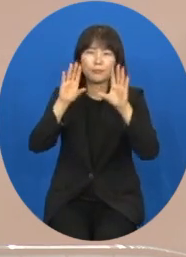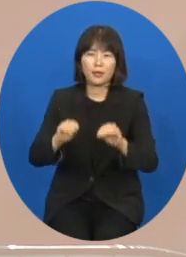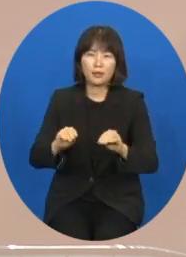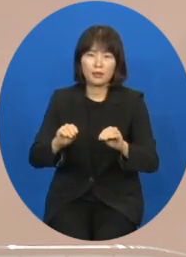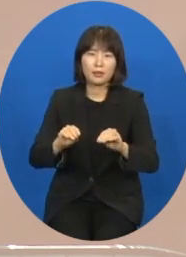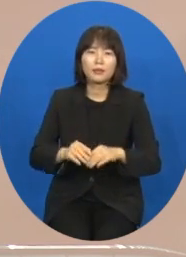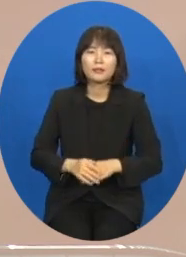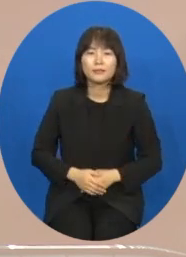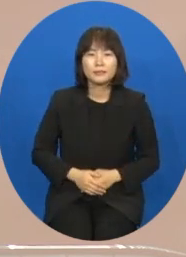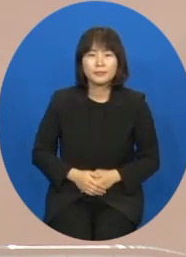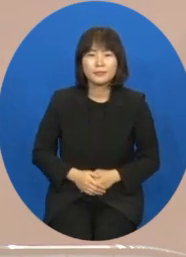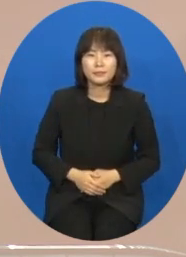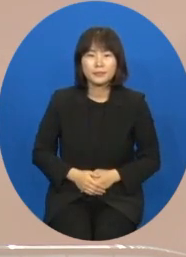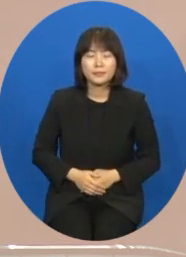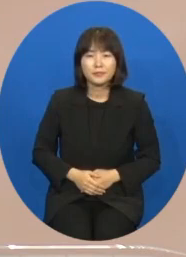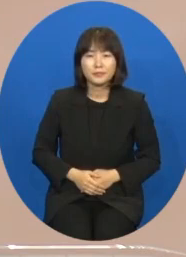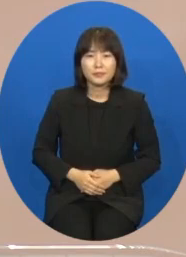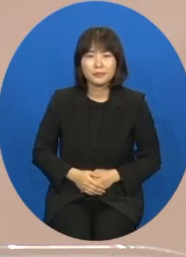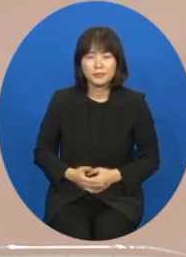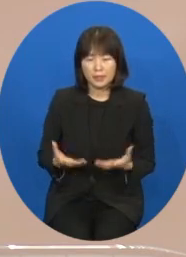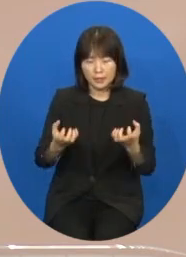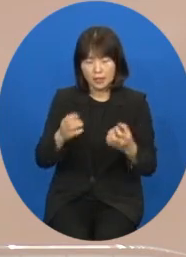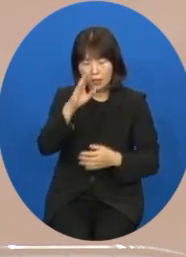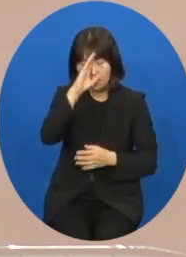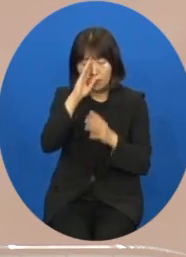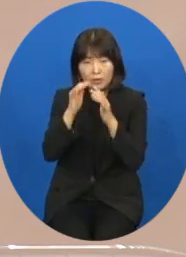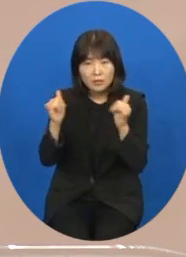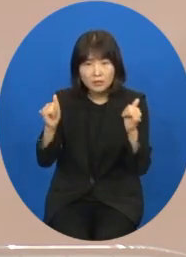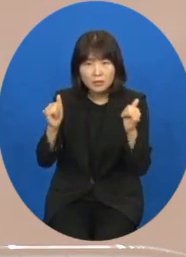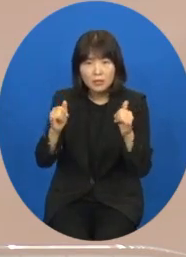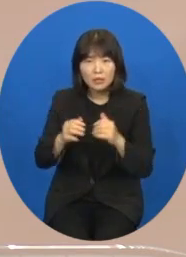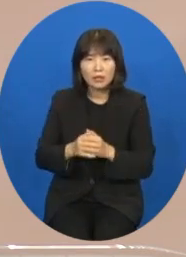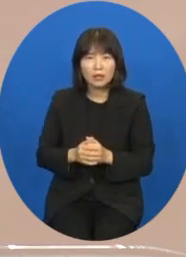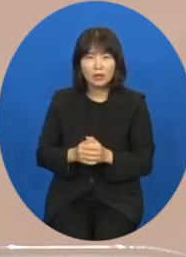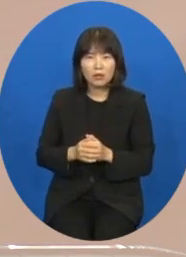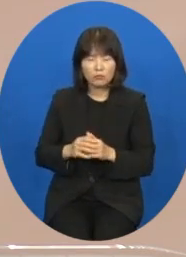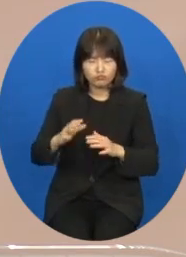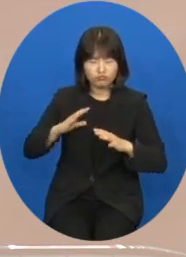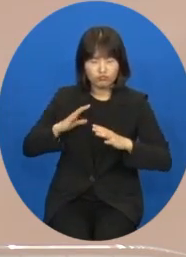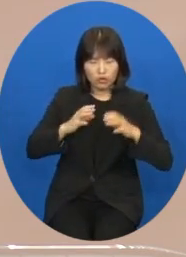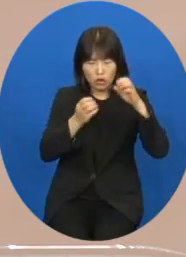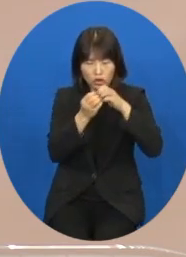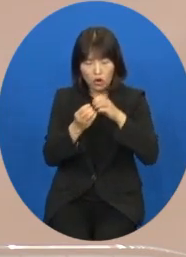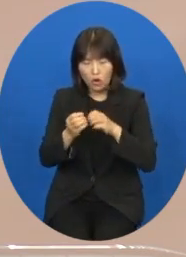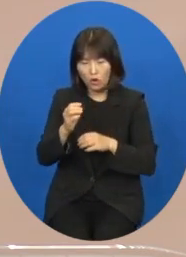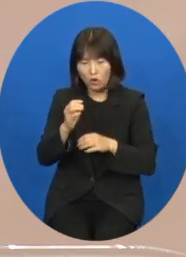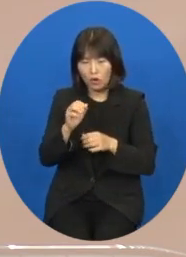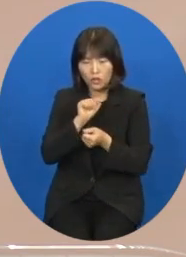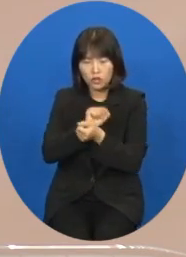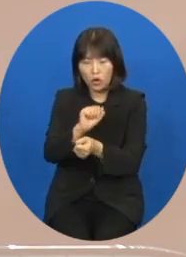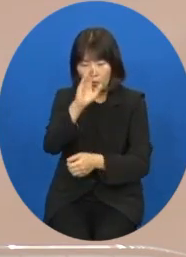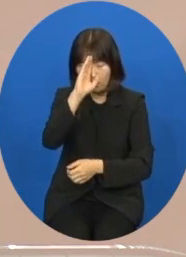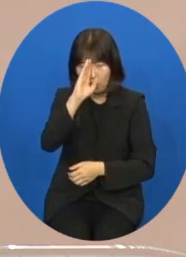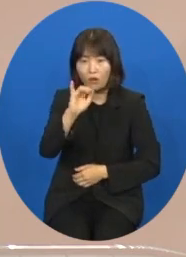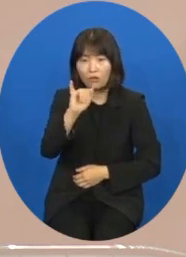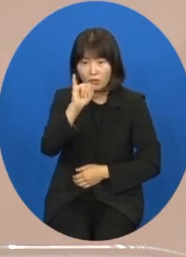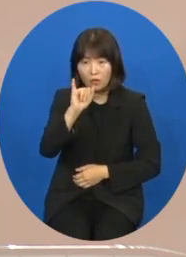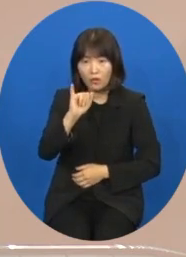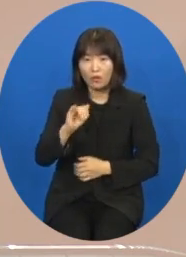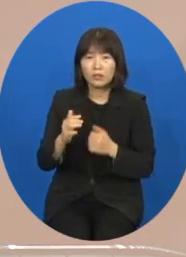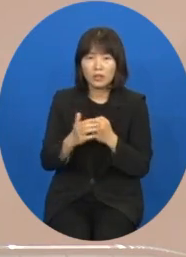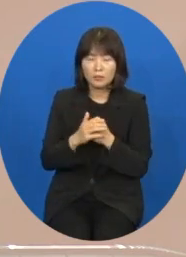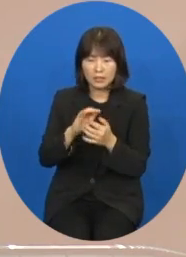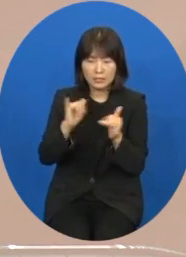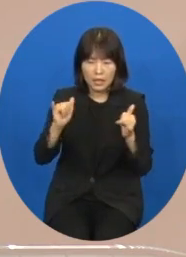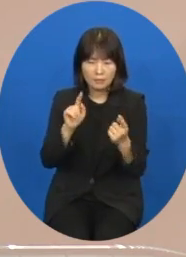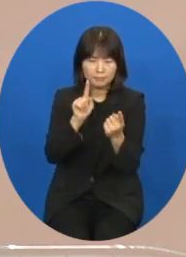떠나니라. 이 나환자는 아주 무서운 전염병을 가지고 있기 때문에 사람하고 접촉을